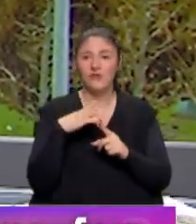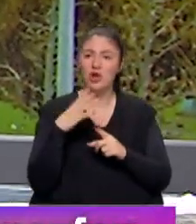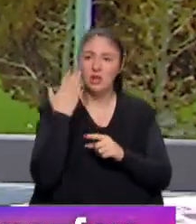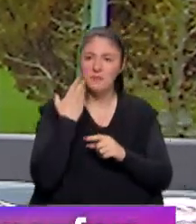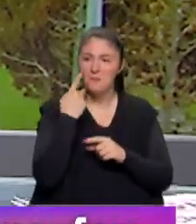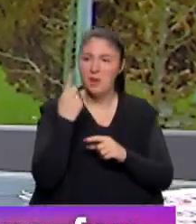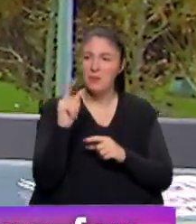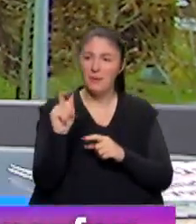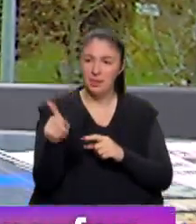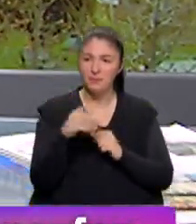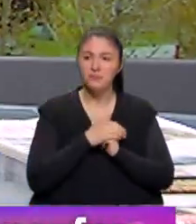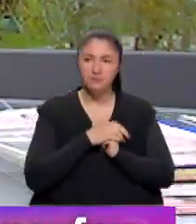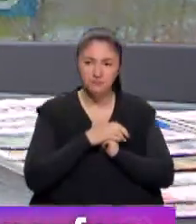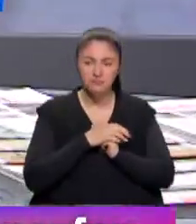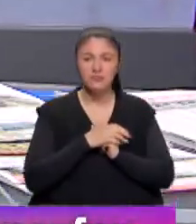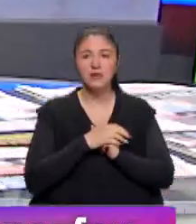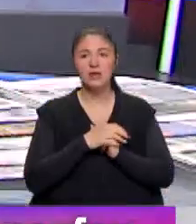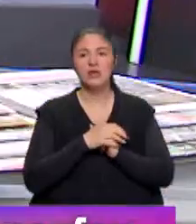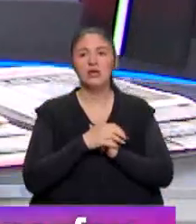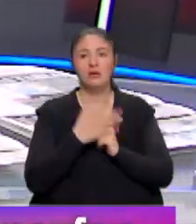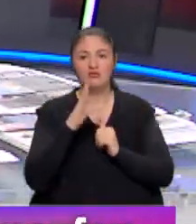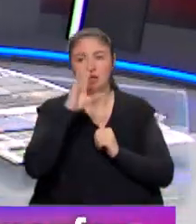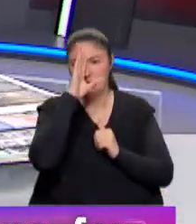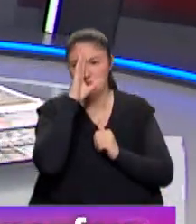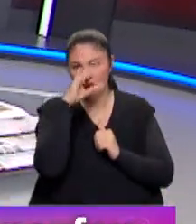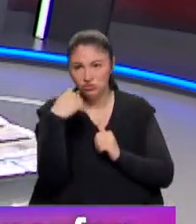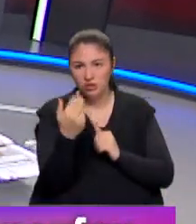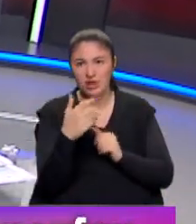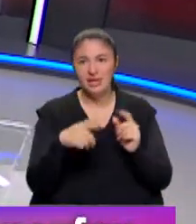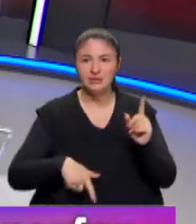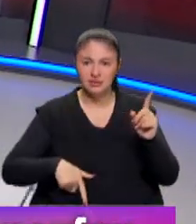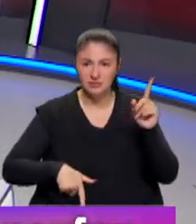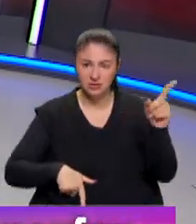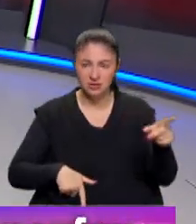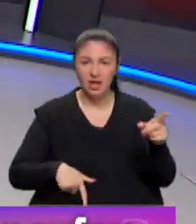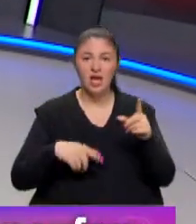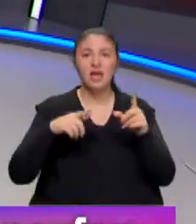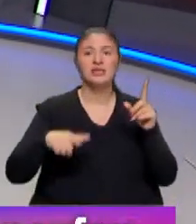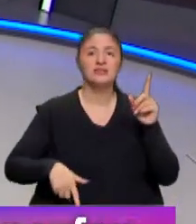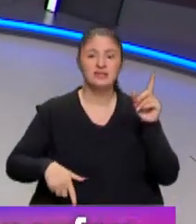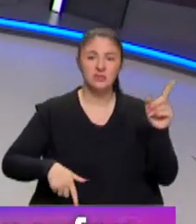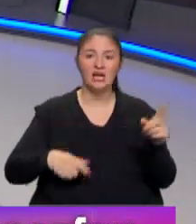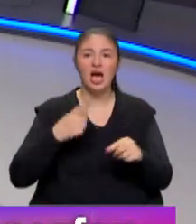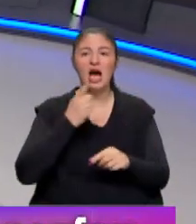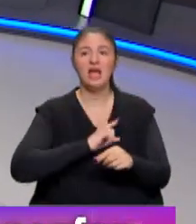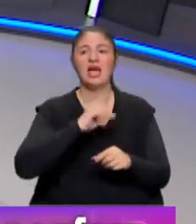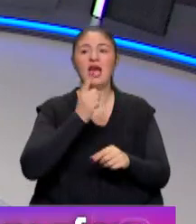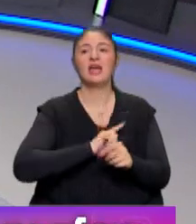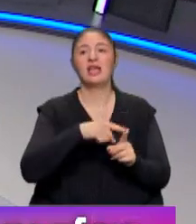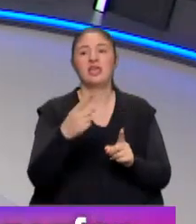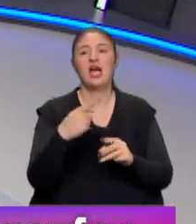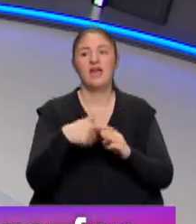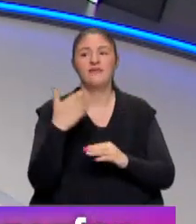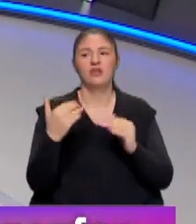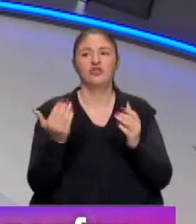Onları da paylaşmış olalım. Şimdi İstanbul'un ardından İzmir'e gittiğimizde İzmir'de aday adayı